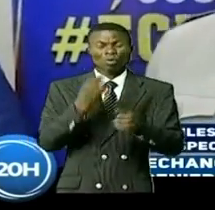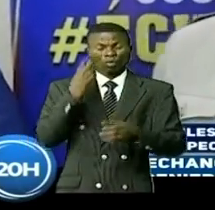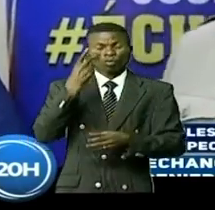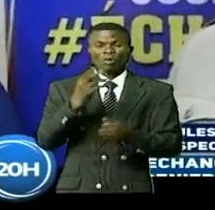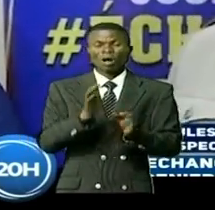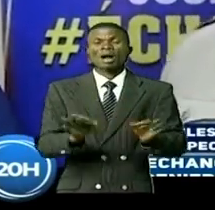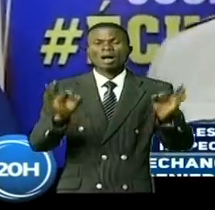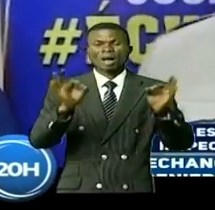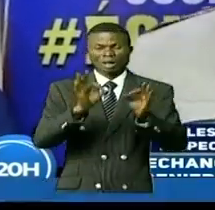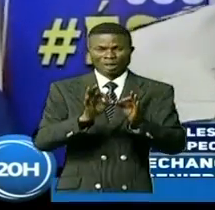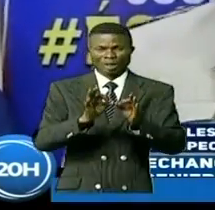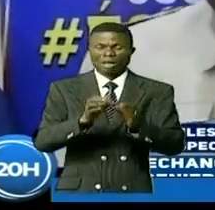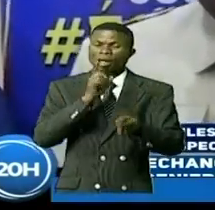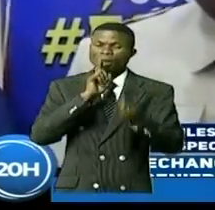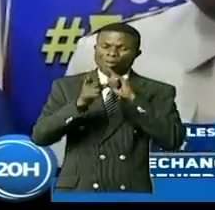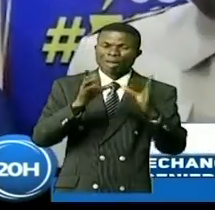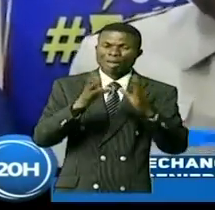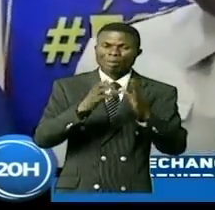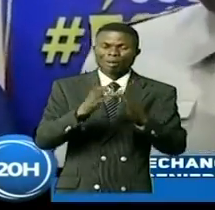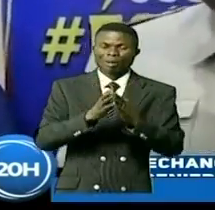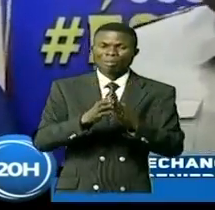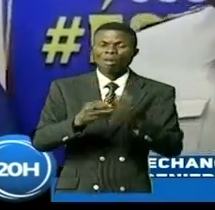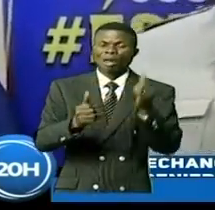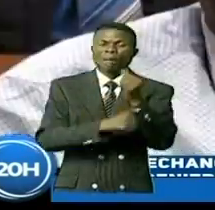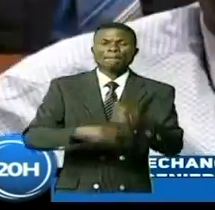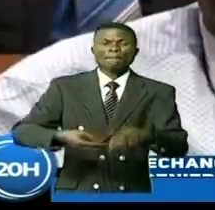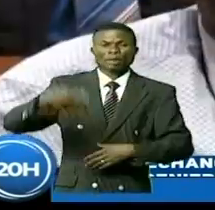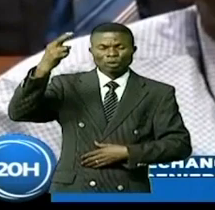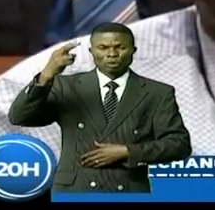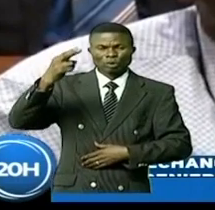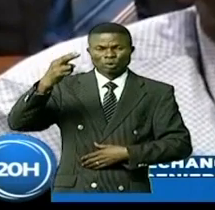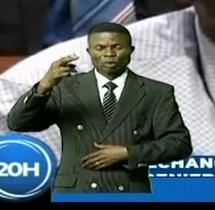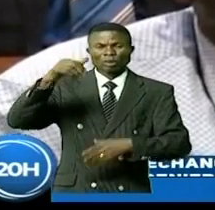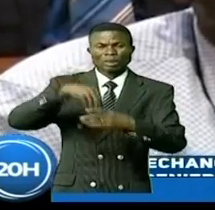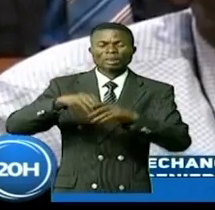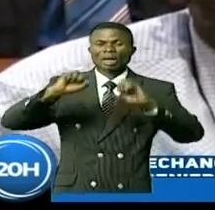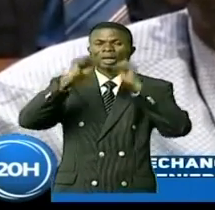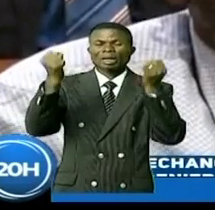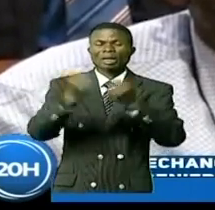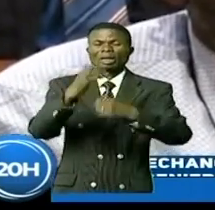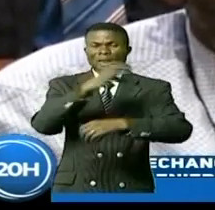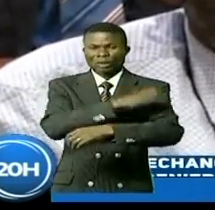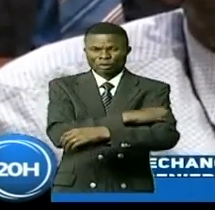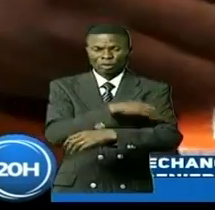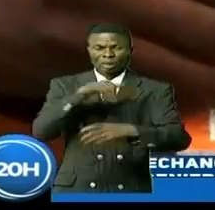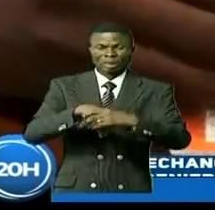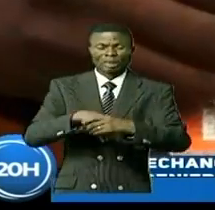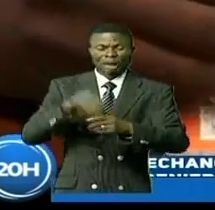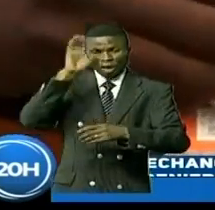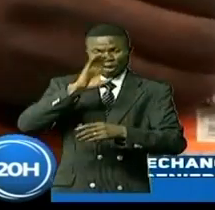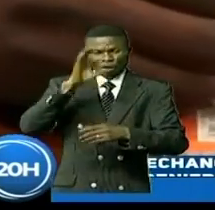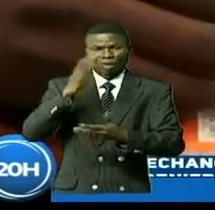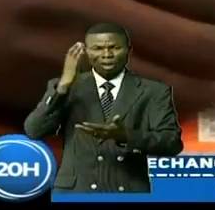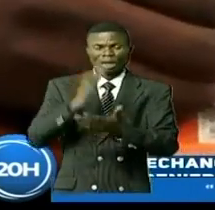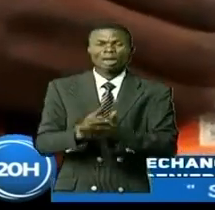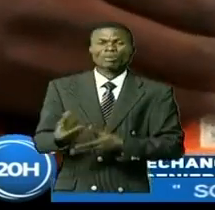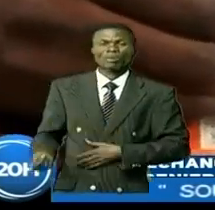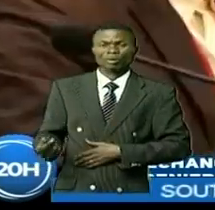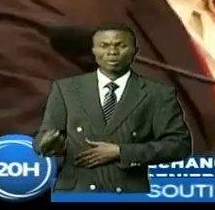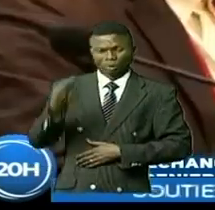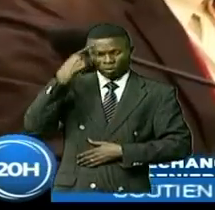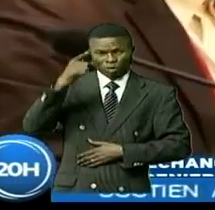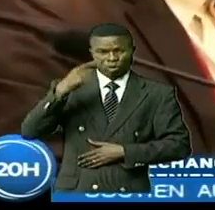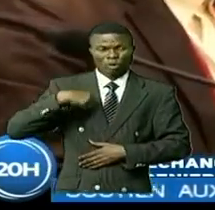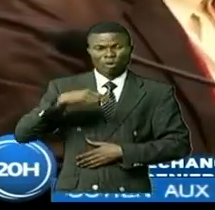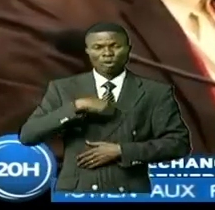de nous entretenir avec les grands acteurs qui animent la société civile congolaise impliquée dans la lutte contre la corruption pour que nous